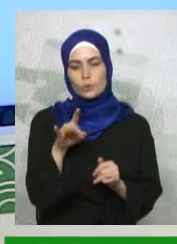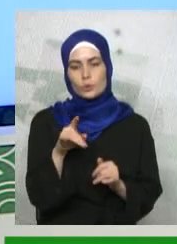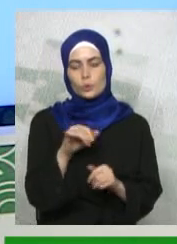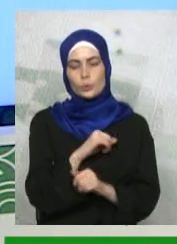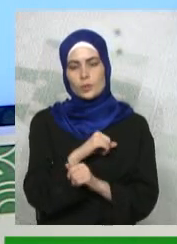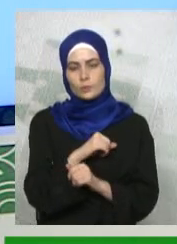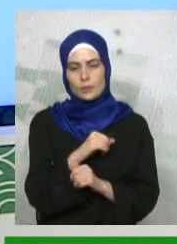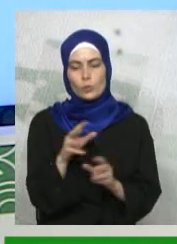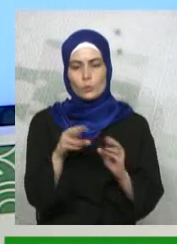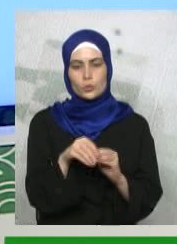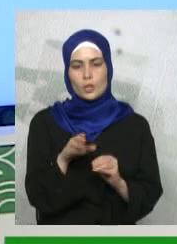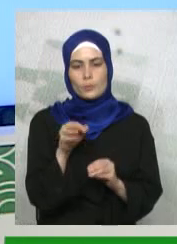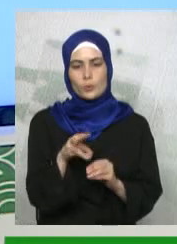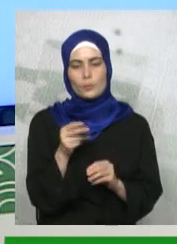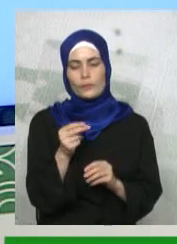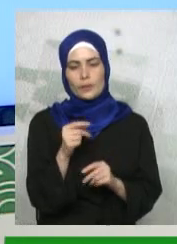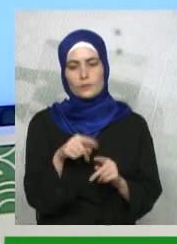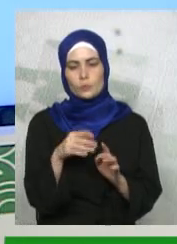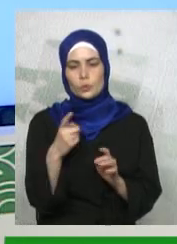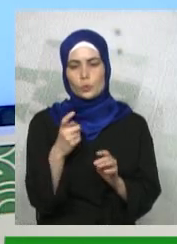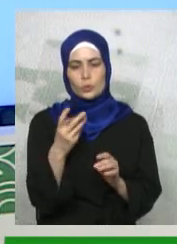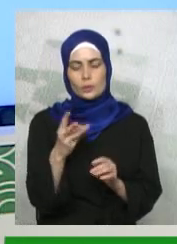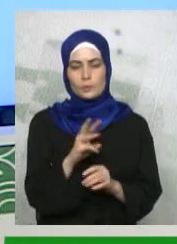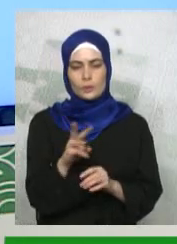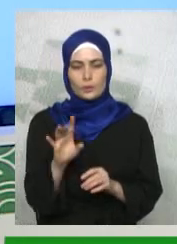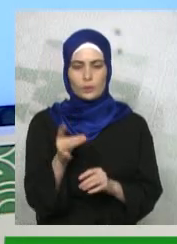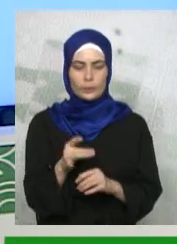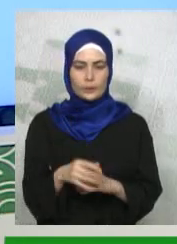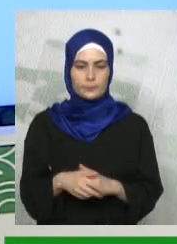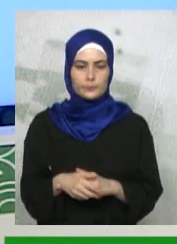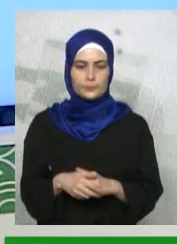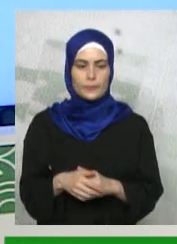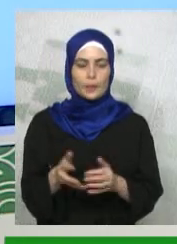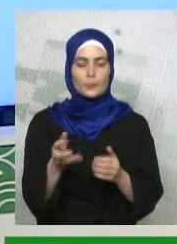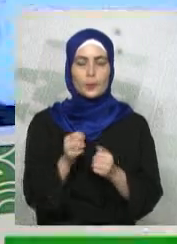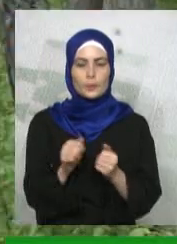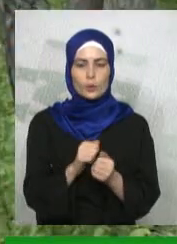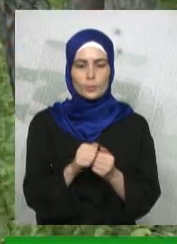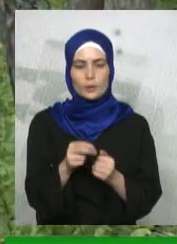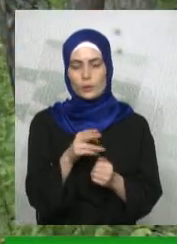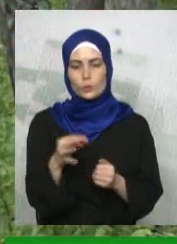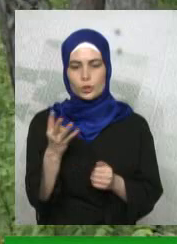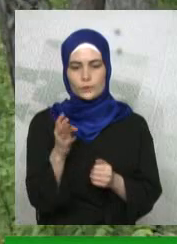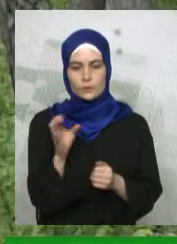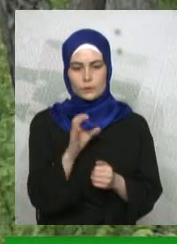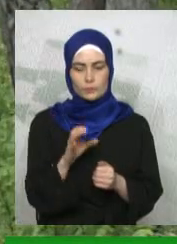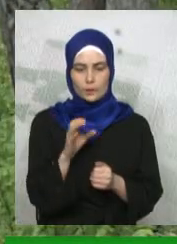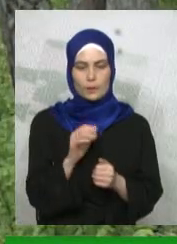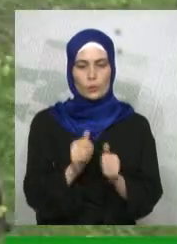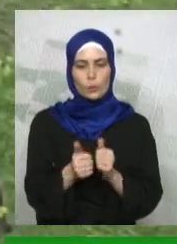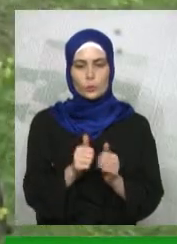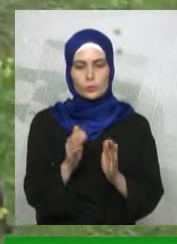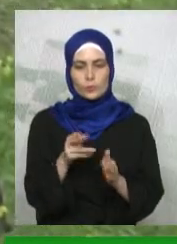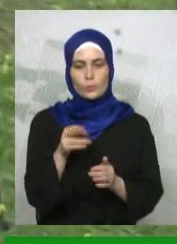средств, распределяемых в рамках конкурса, более 103 миллионов рублей. Прием документов продлится до 4 сентября. Конкурс проводится